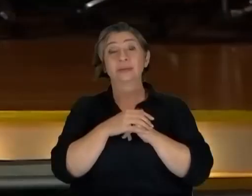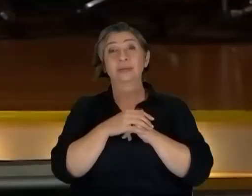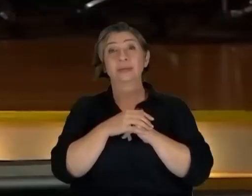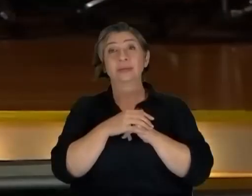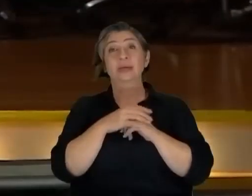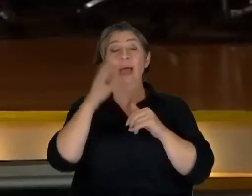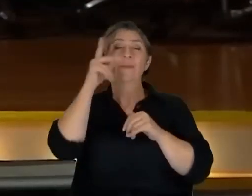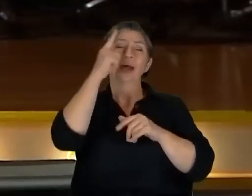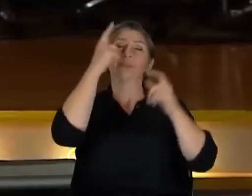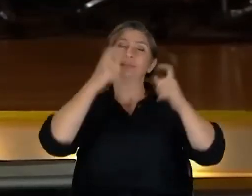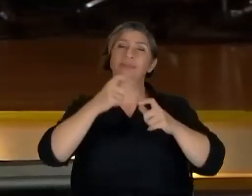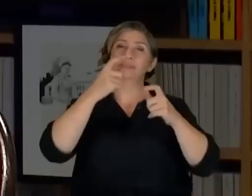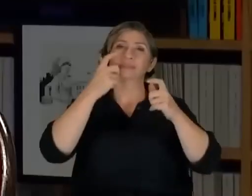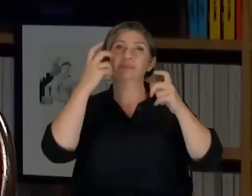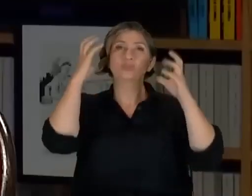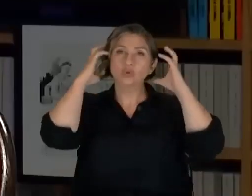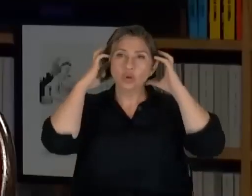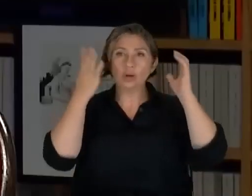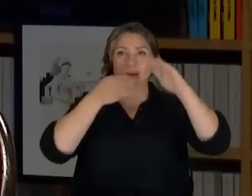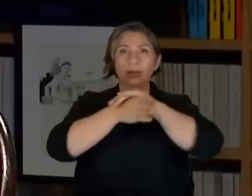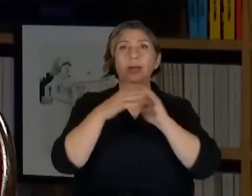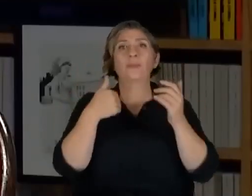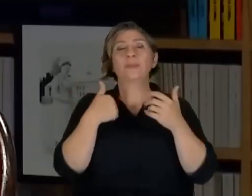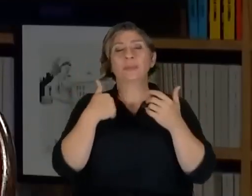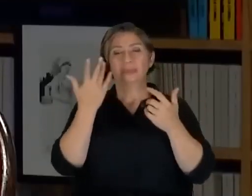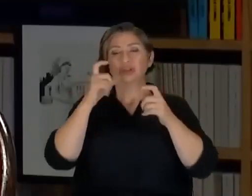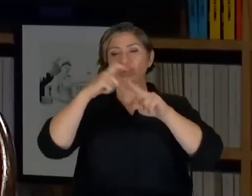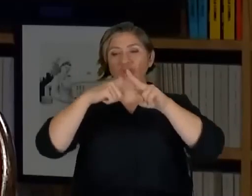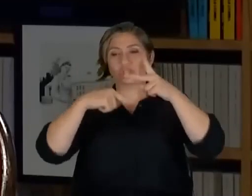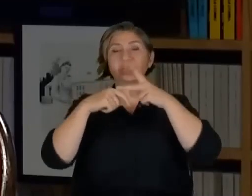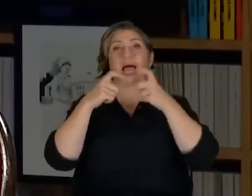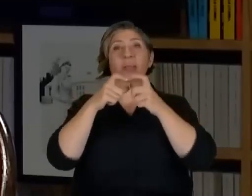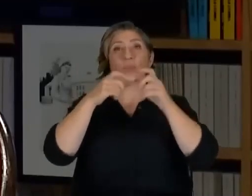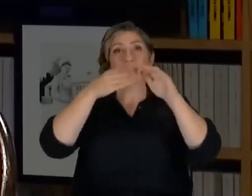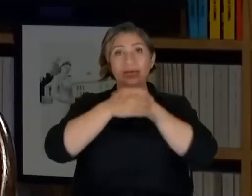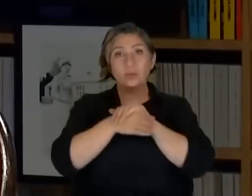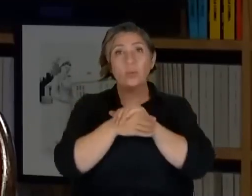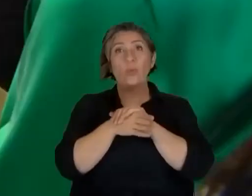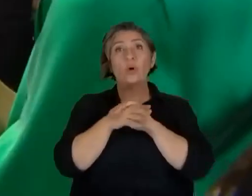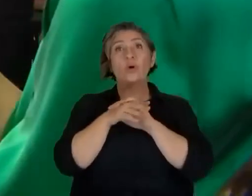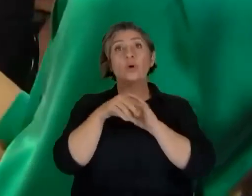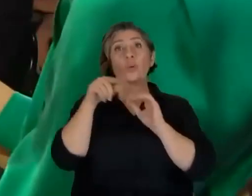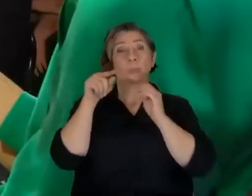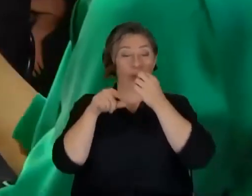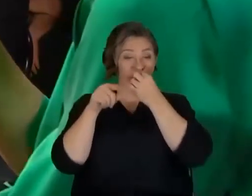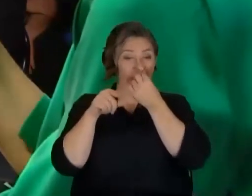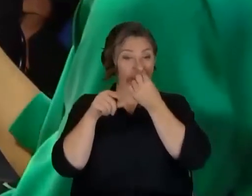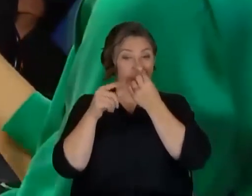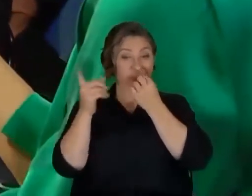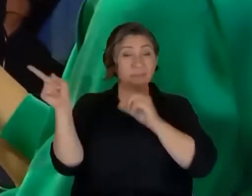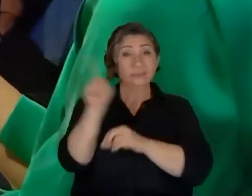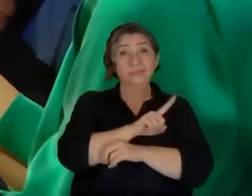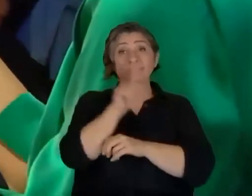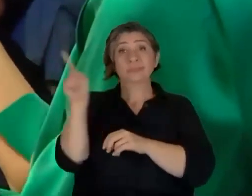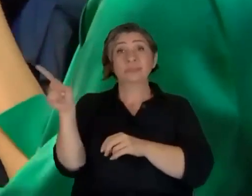Bias. Bias Studio'da ve dedim ki ben madem bir caz albümüne giriyorum, bunu hani bu kadar da